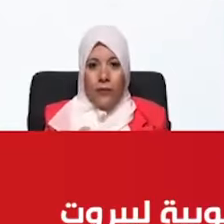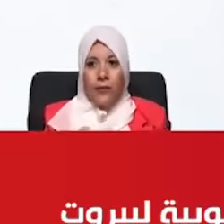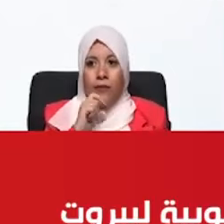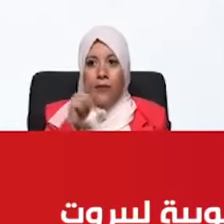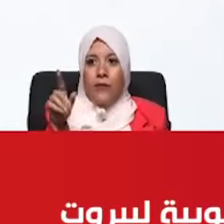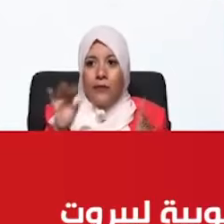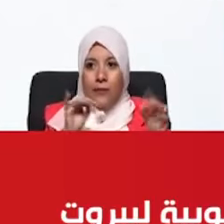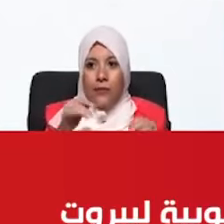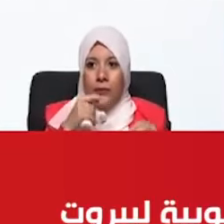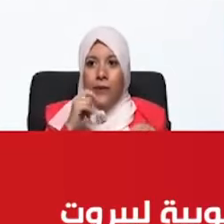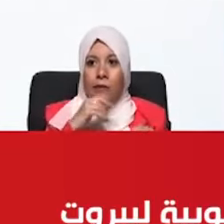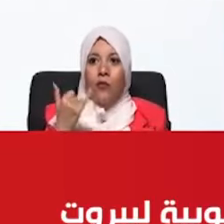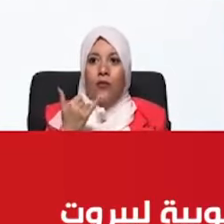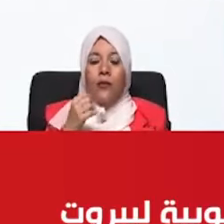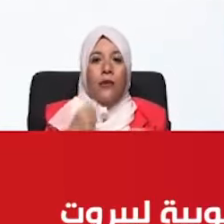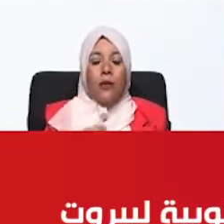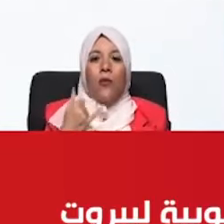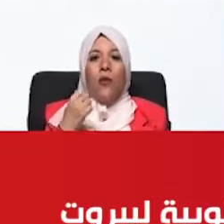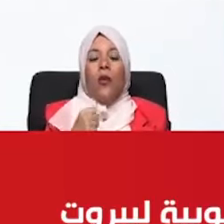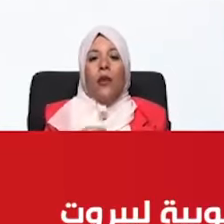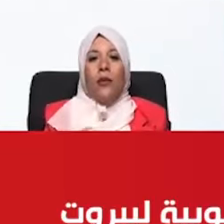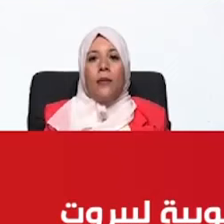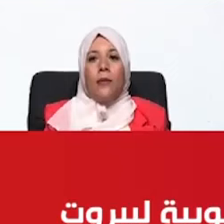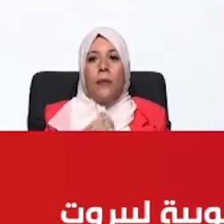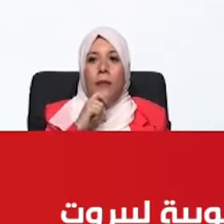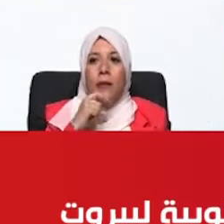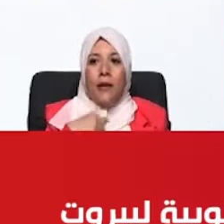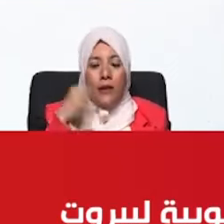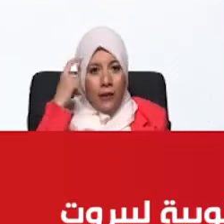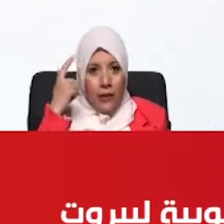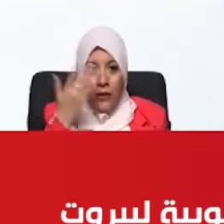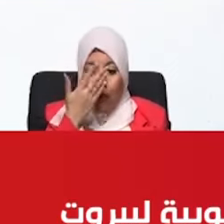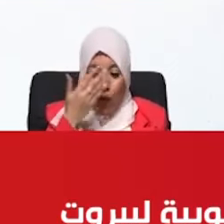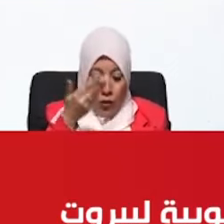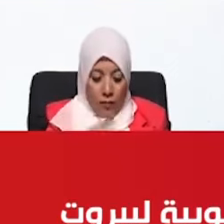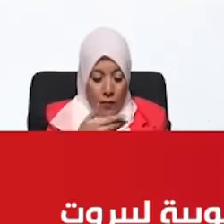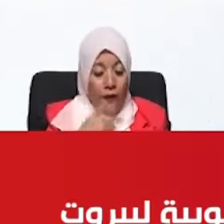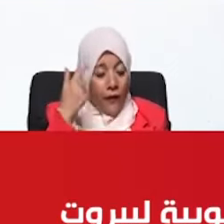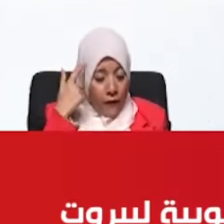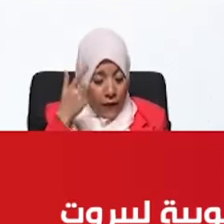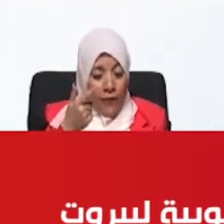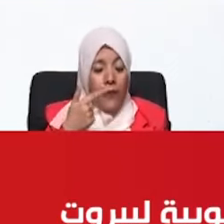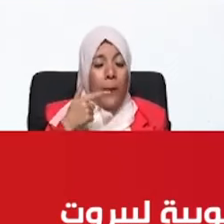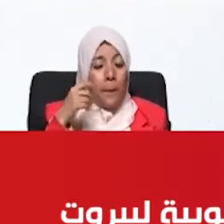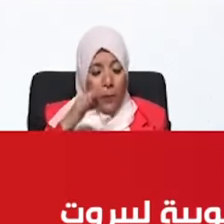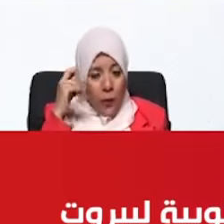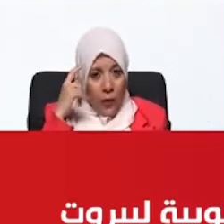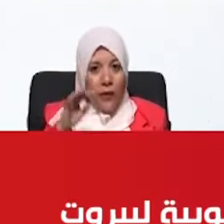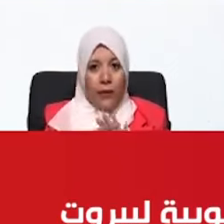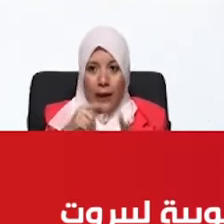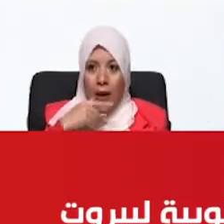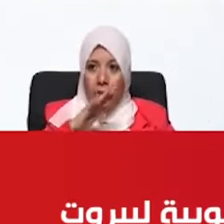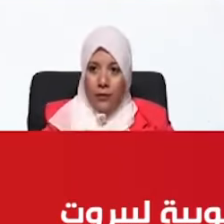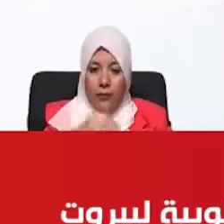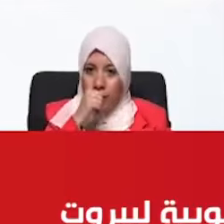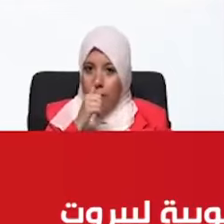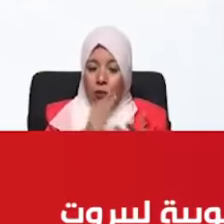نورين رايها مهم جدا بالنسبه لي خصوصا نورين دارسه فبيبقى عندها وجهه نظر فنيه تحترم وبتبقى صح